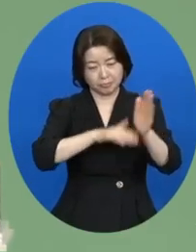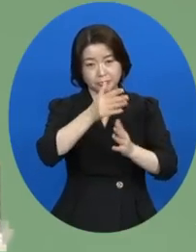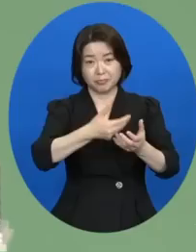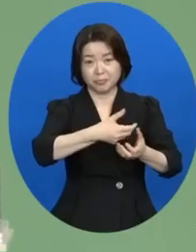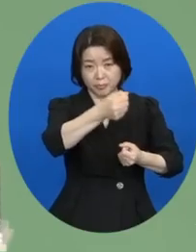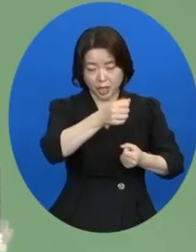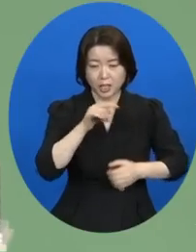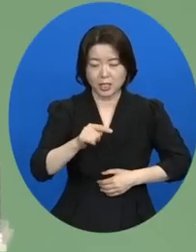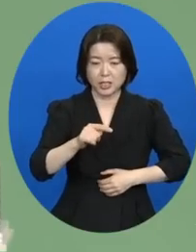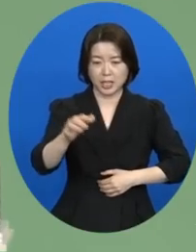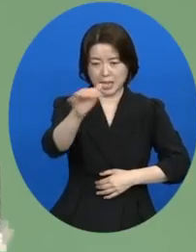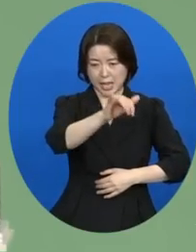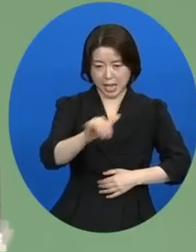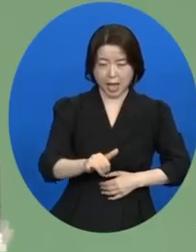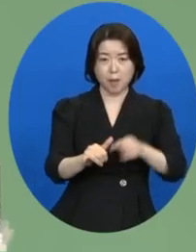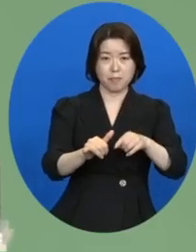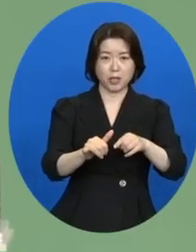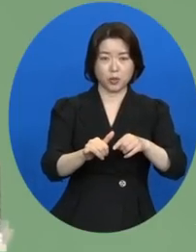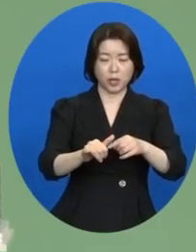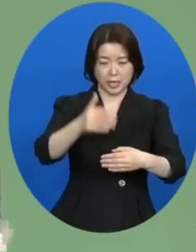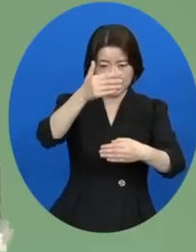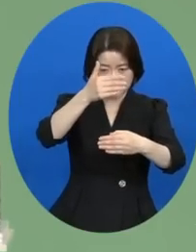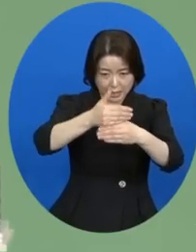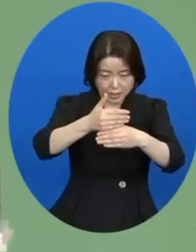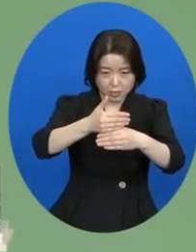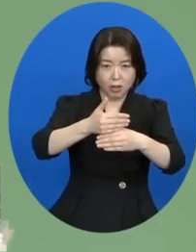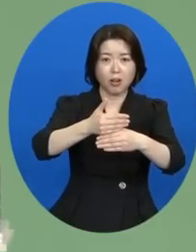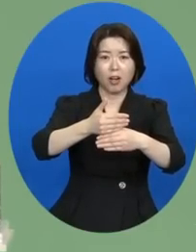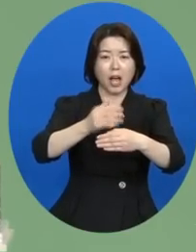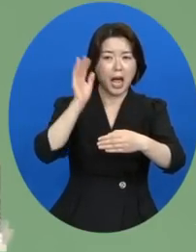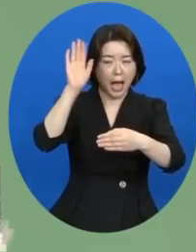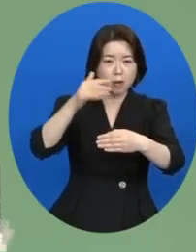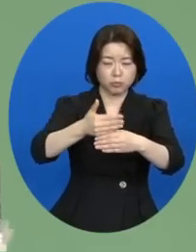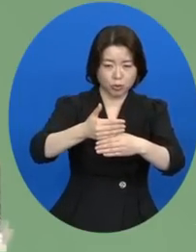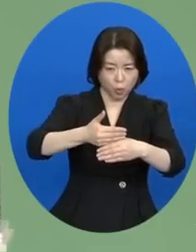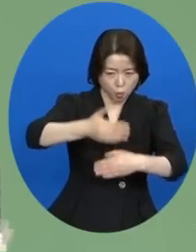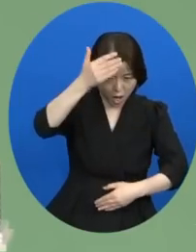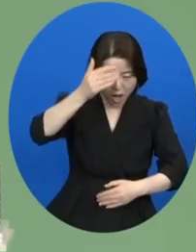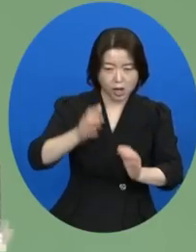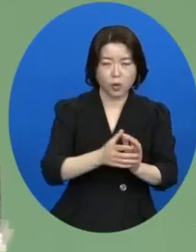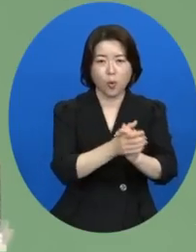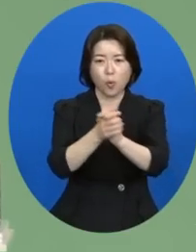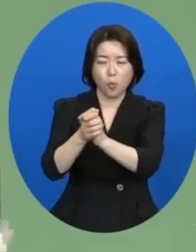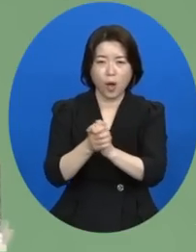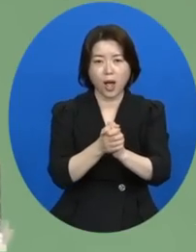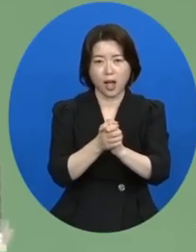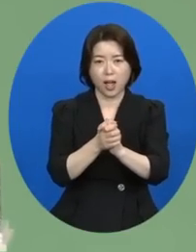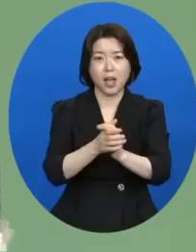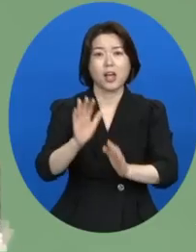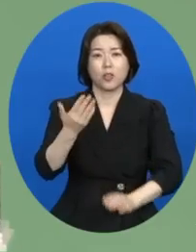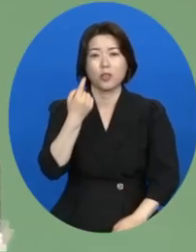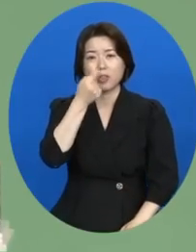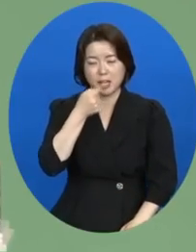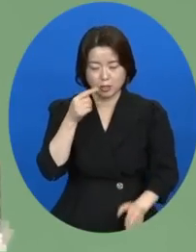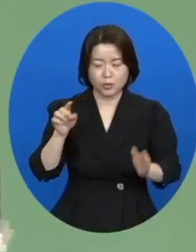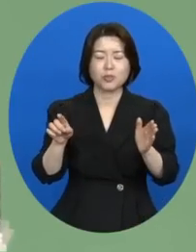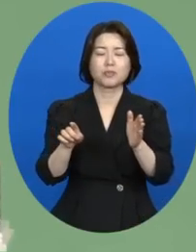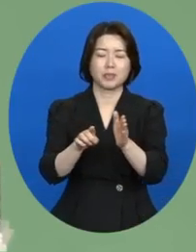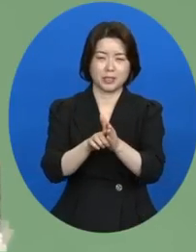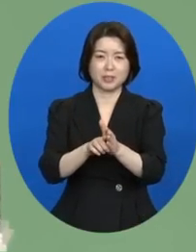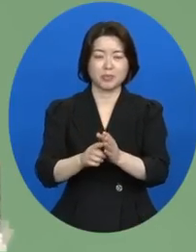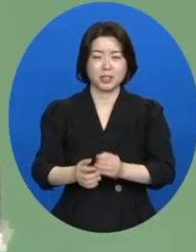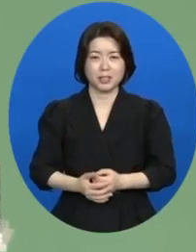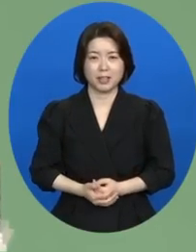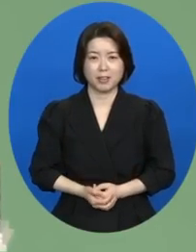있는 한반도의 닫힌 문도 화해의 길로 열리게 될 줄 믿습니다.